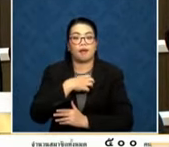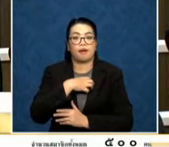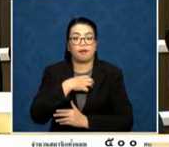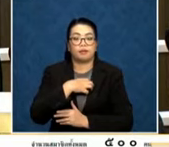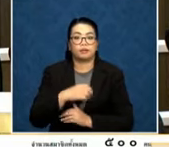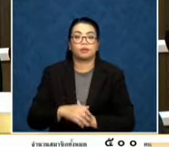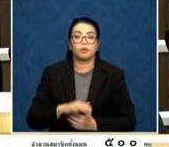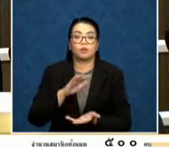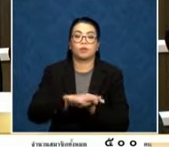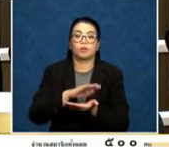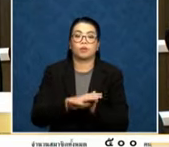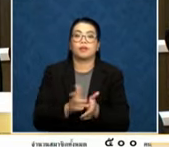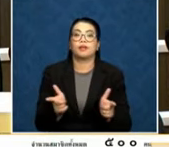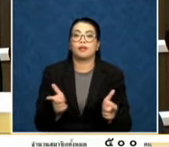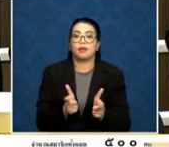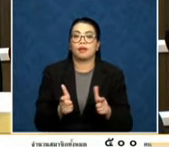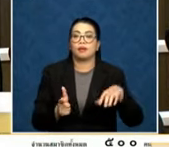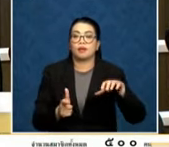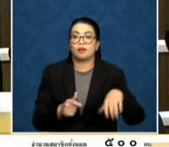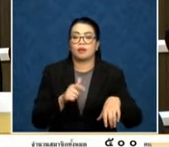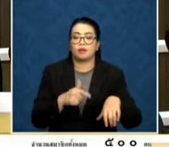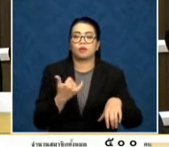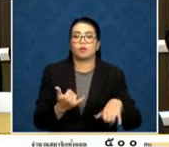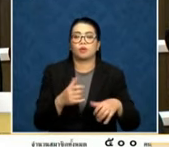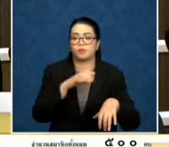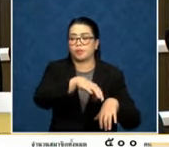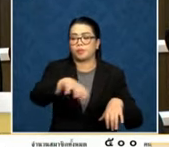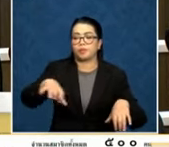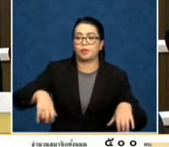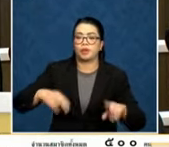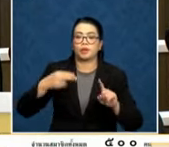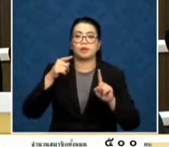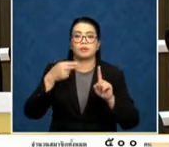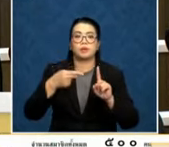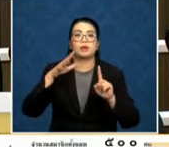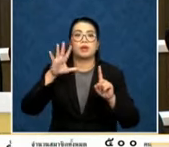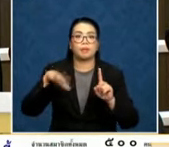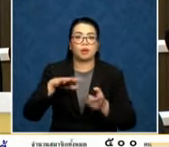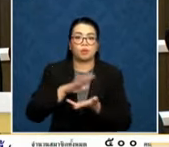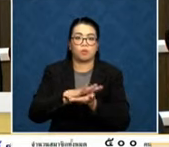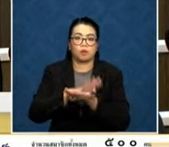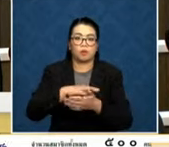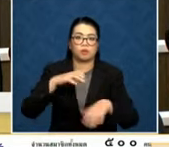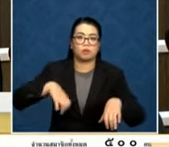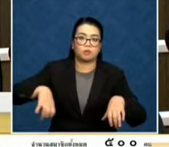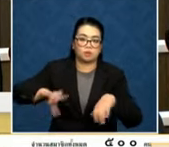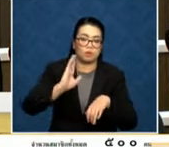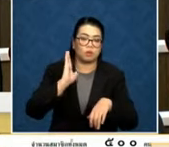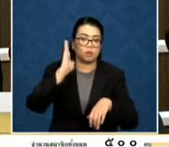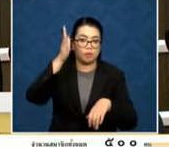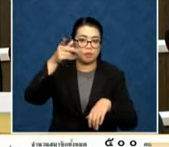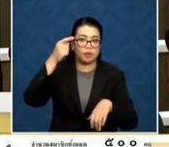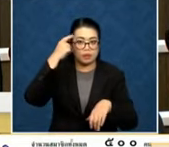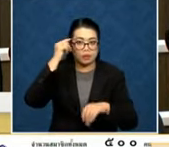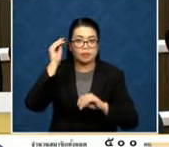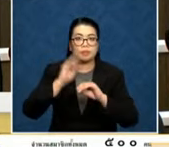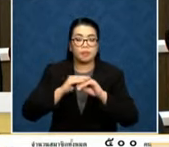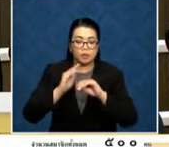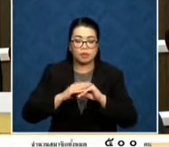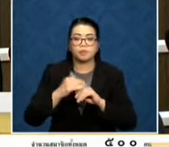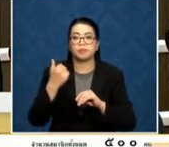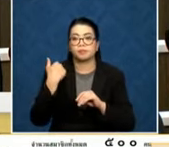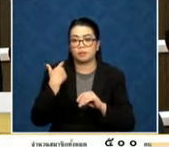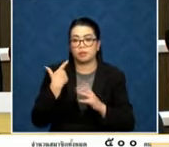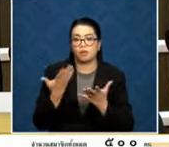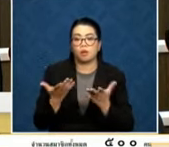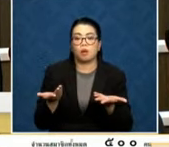ว่าโรงเรียนขนาดเล็กขณะนี้มีราวประมาณสัก 15,000โรงเรียนในอนาคตอาจจะมีเพิ่มหรือในขณะเดียวกันก็อาจ